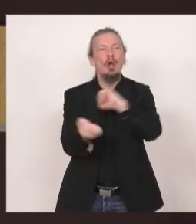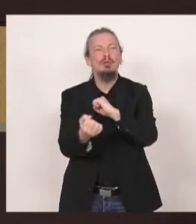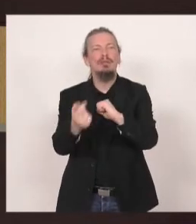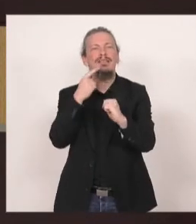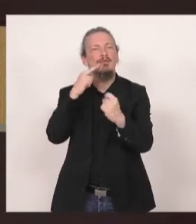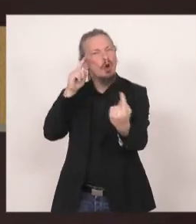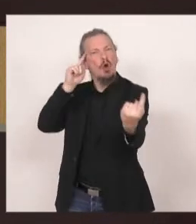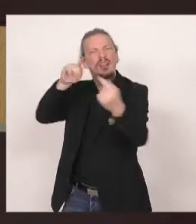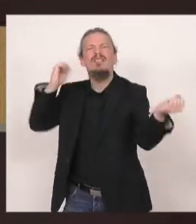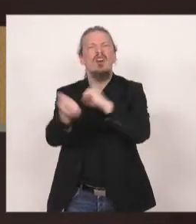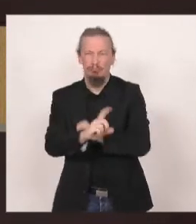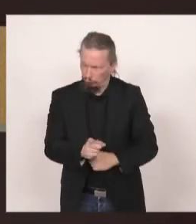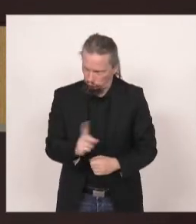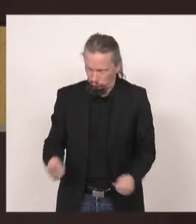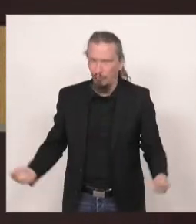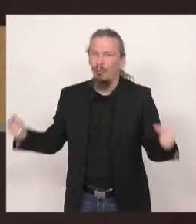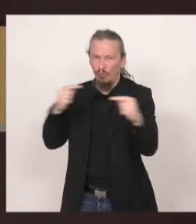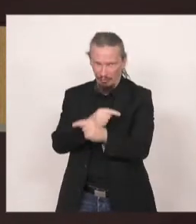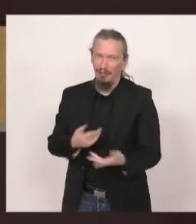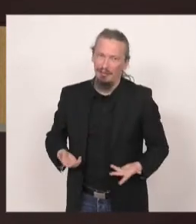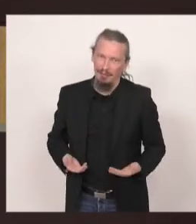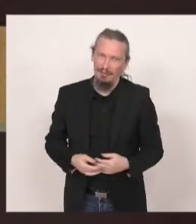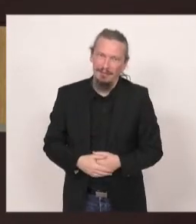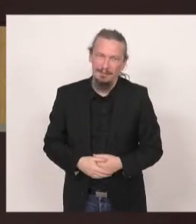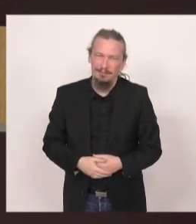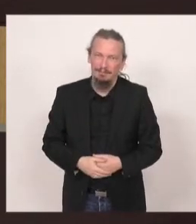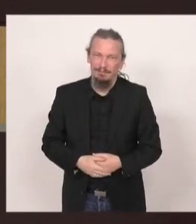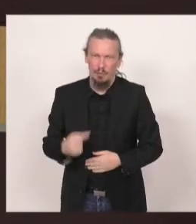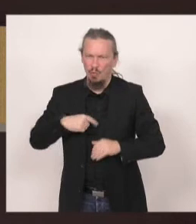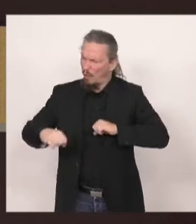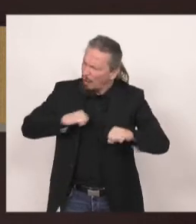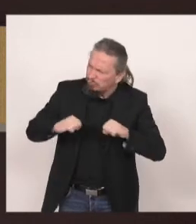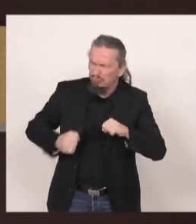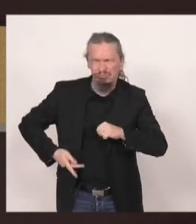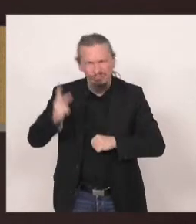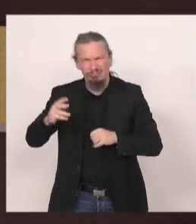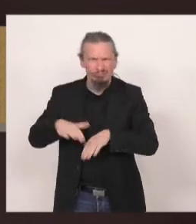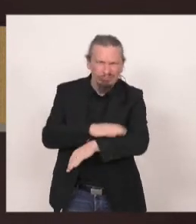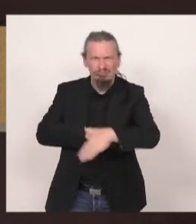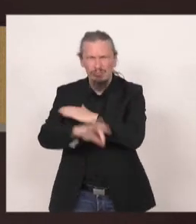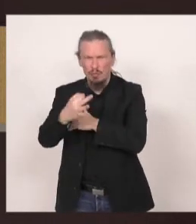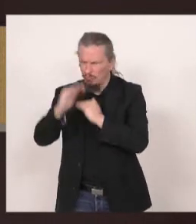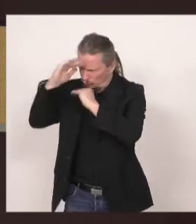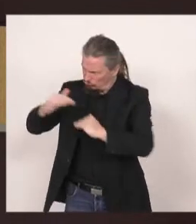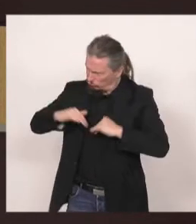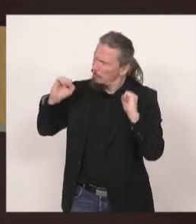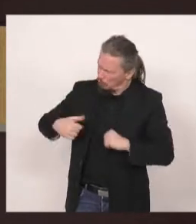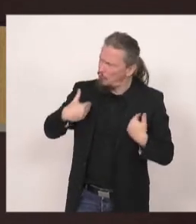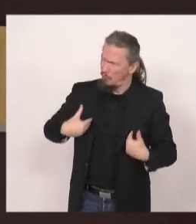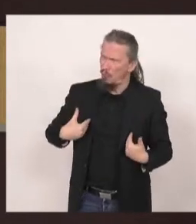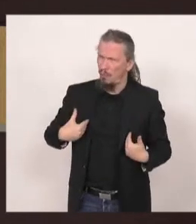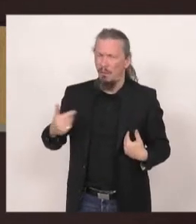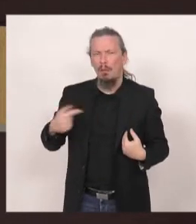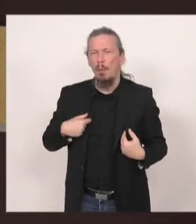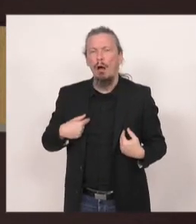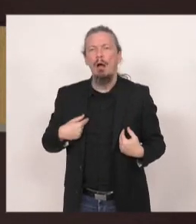en la matière. J'ai envie de dire bien au contraire. On est plus mobilisé que jamais. Comptez sur moi pour justement ne pas